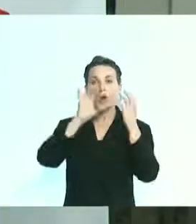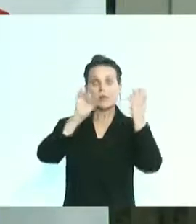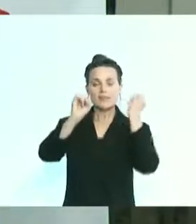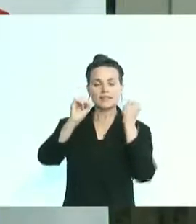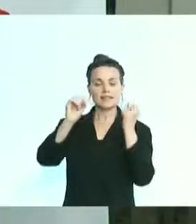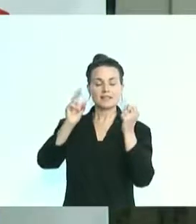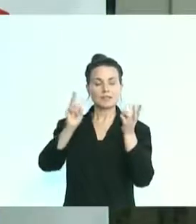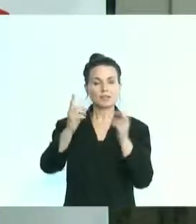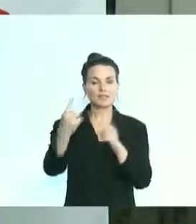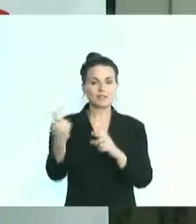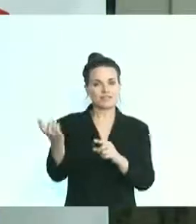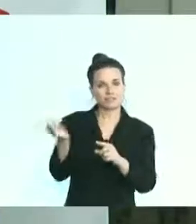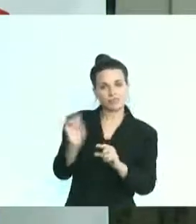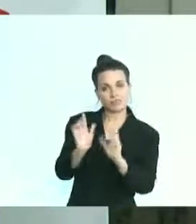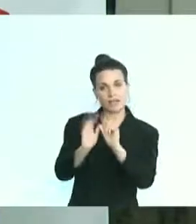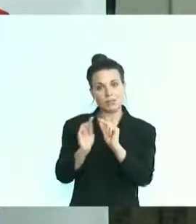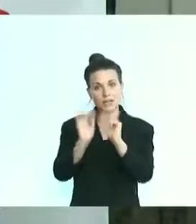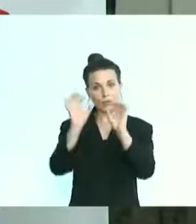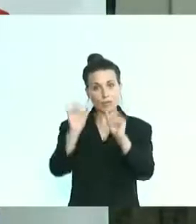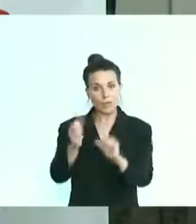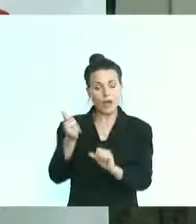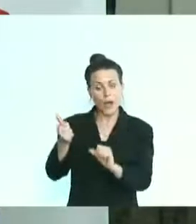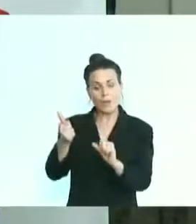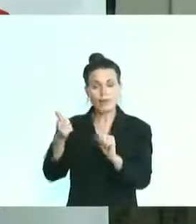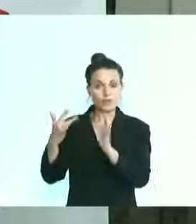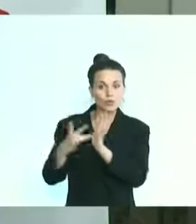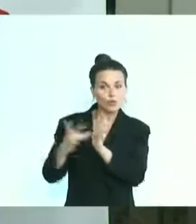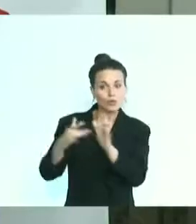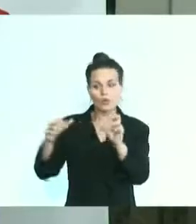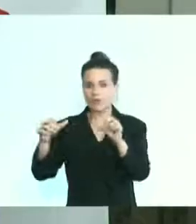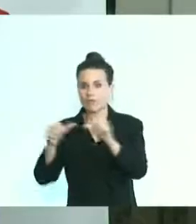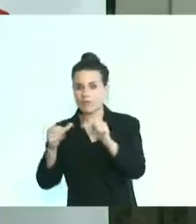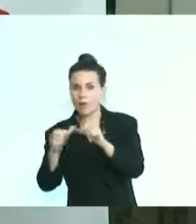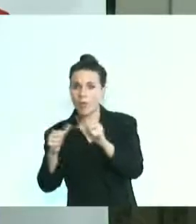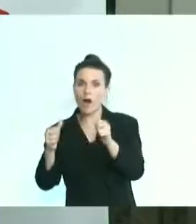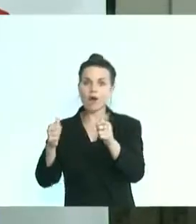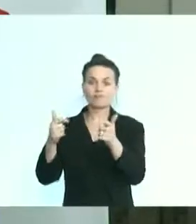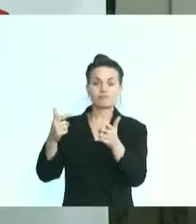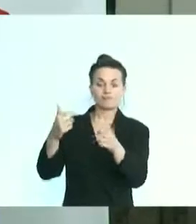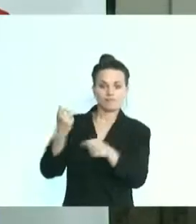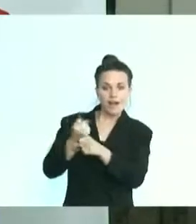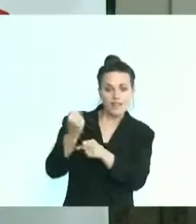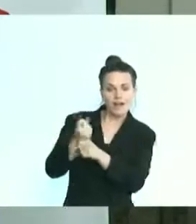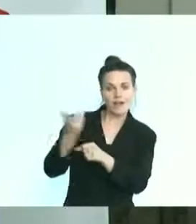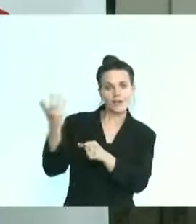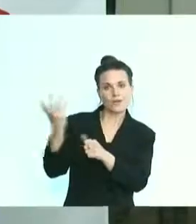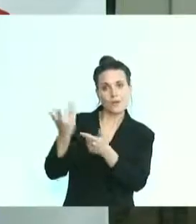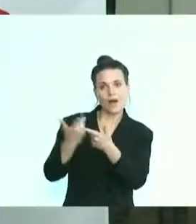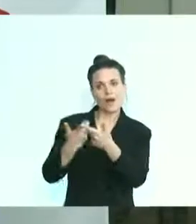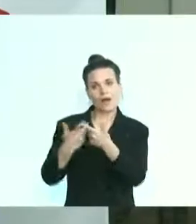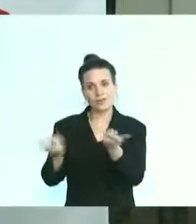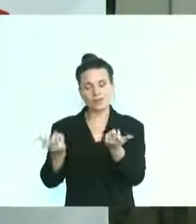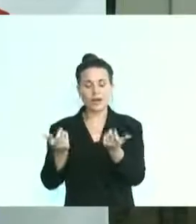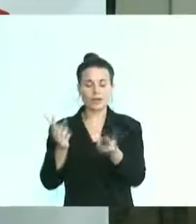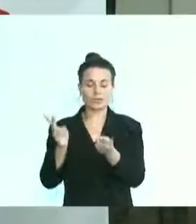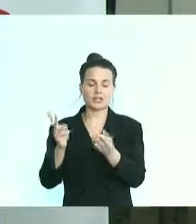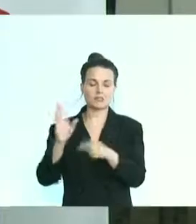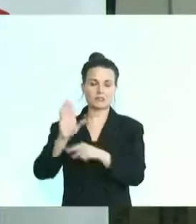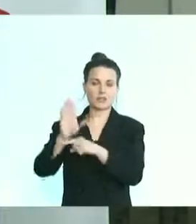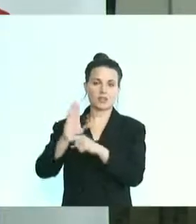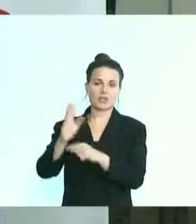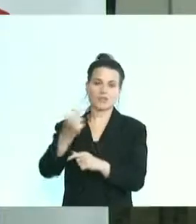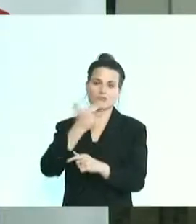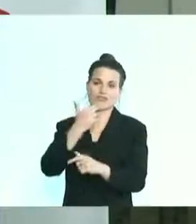mesuré justement leur activité. Je pense que ça sera un témoignage beaucoup plus efficace que nos volontés. Mais on va peut-être finir les questions, puis après on